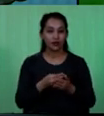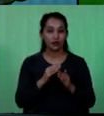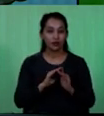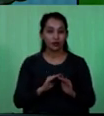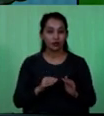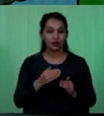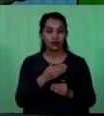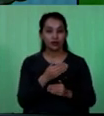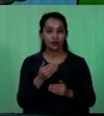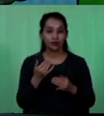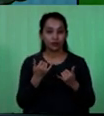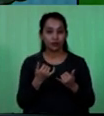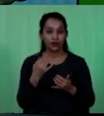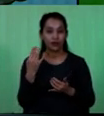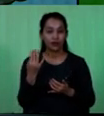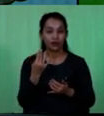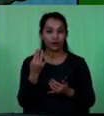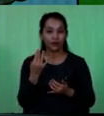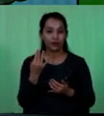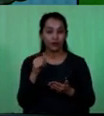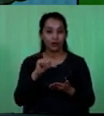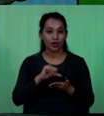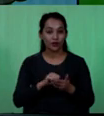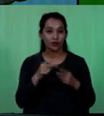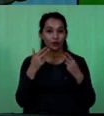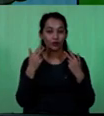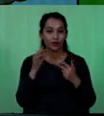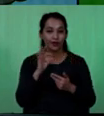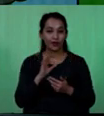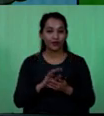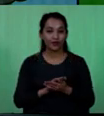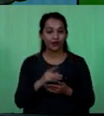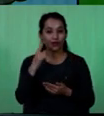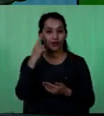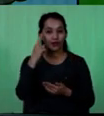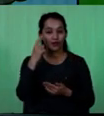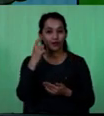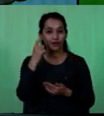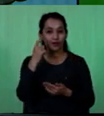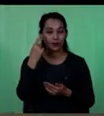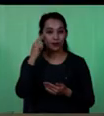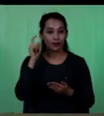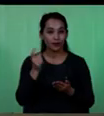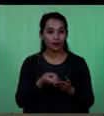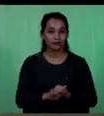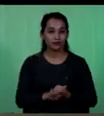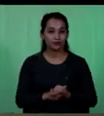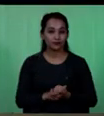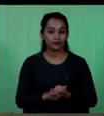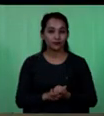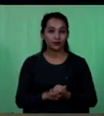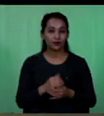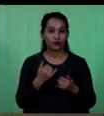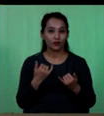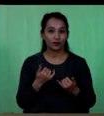o'quvchilar, siz bugungi hikoyamiz qahramoni mushukvoy haqida ushbu ma'lumotlarni bilib oldingiz.